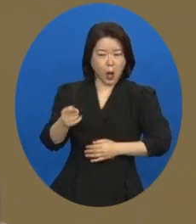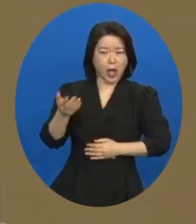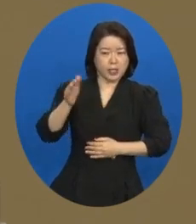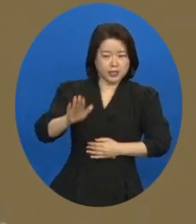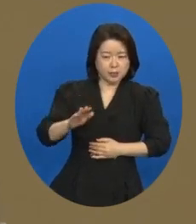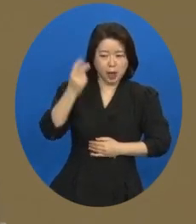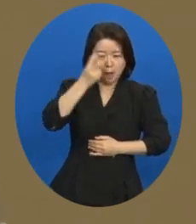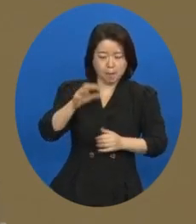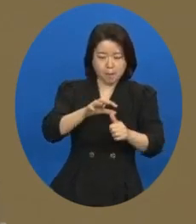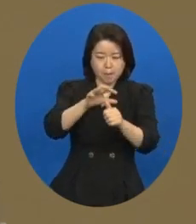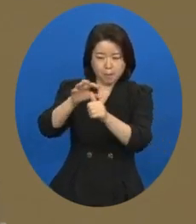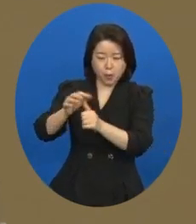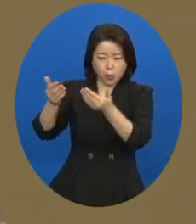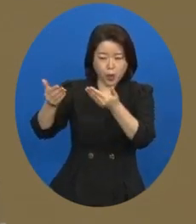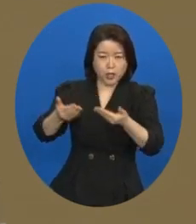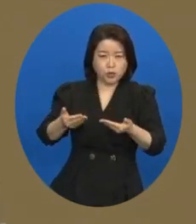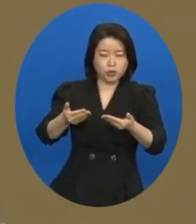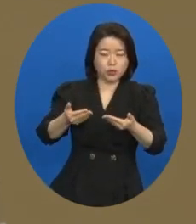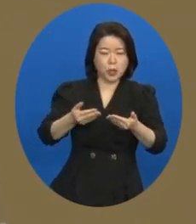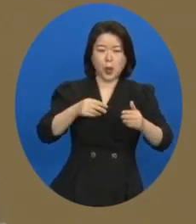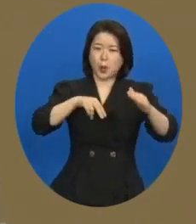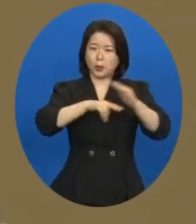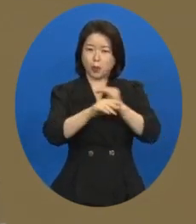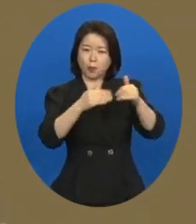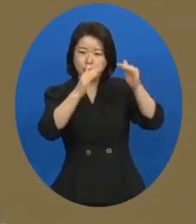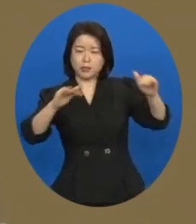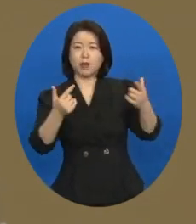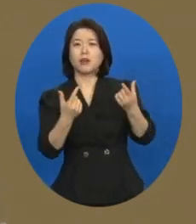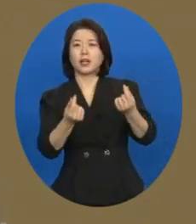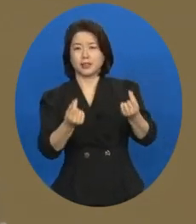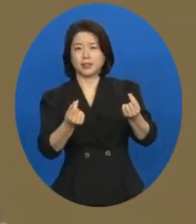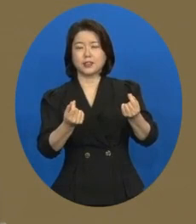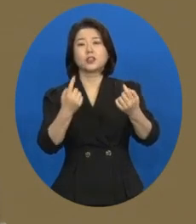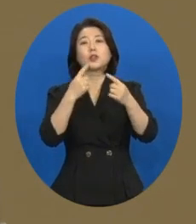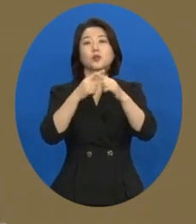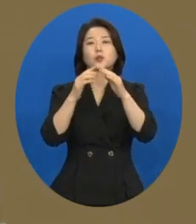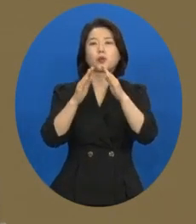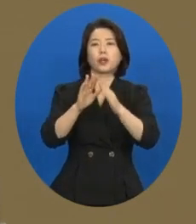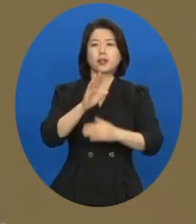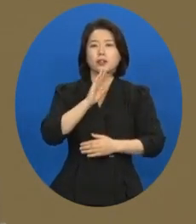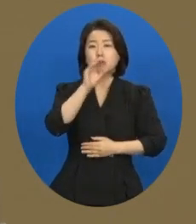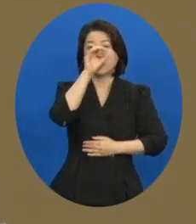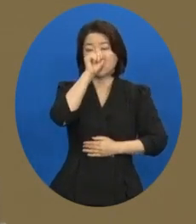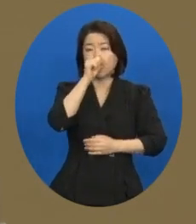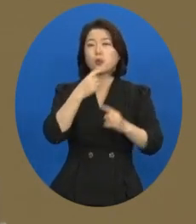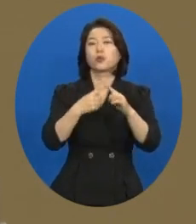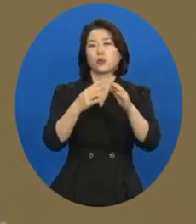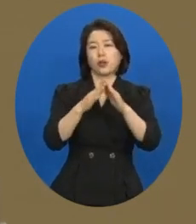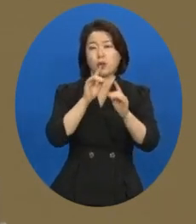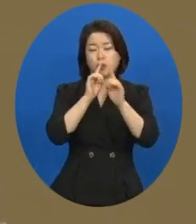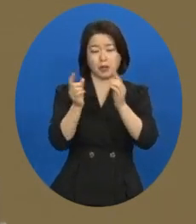보호해주는 도피성과 같은 교회, 그런 교회가 좋은 교회라는 겁니다.